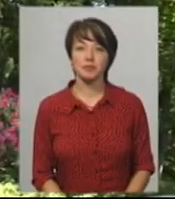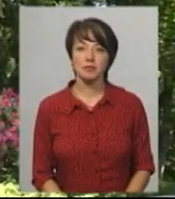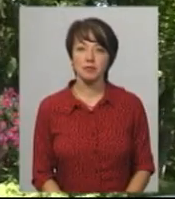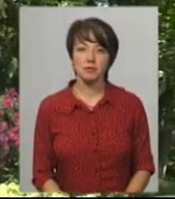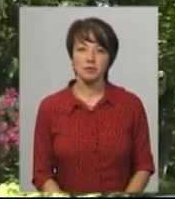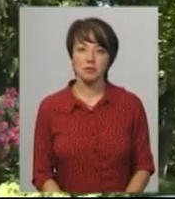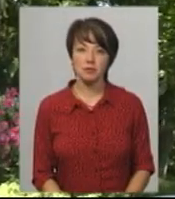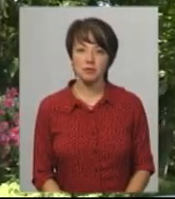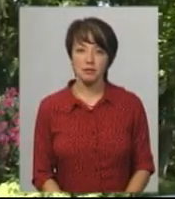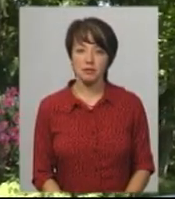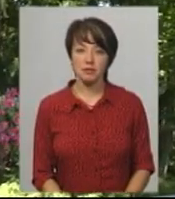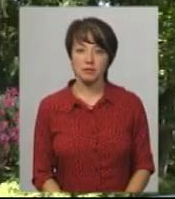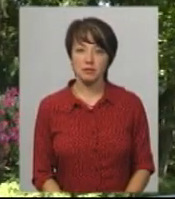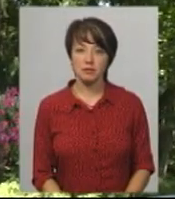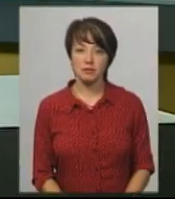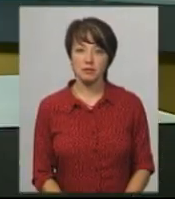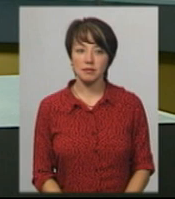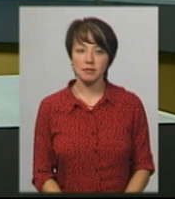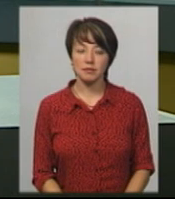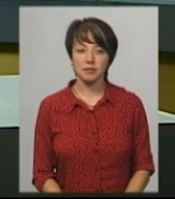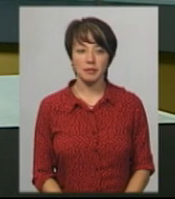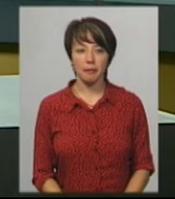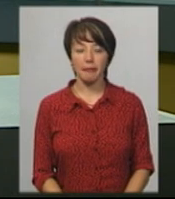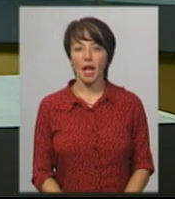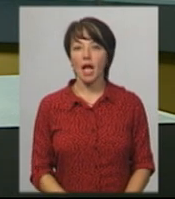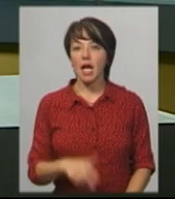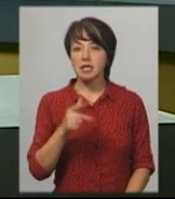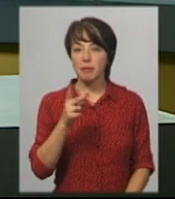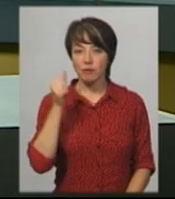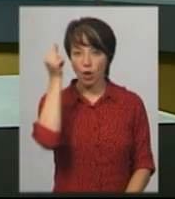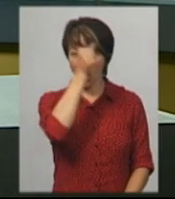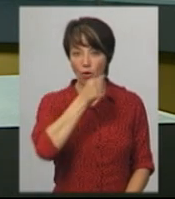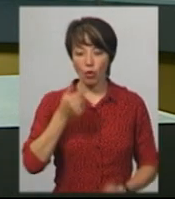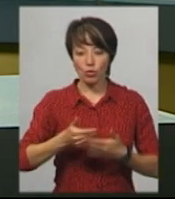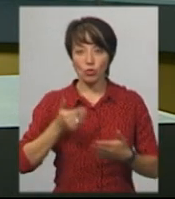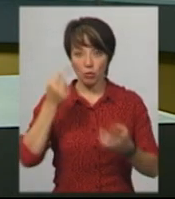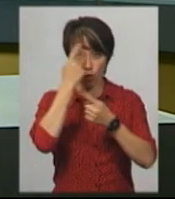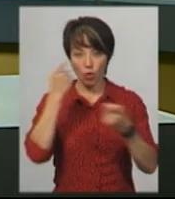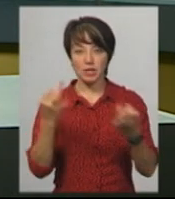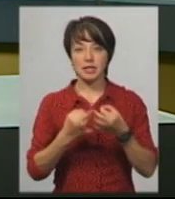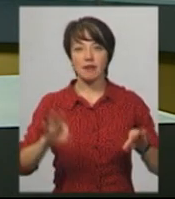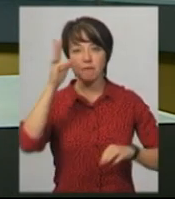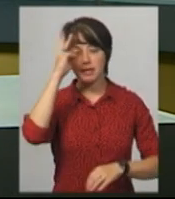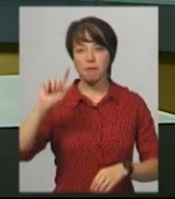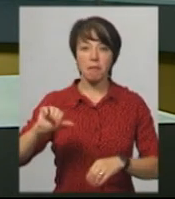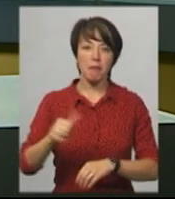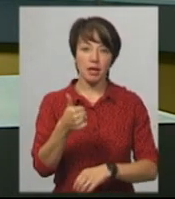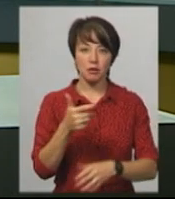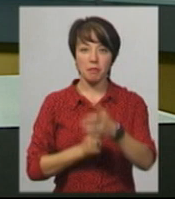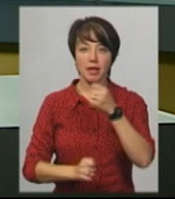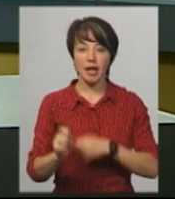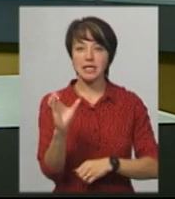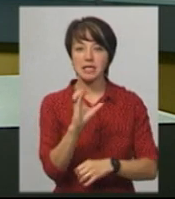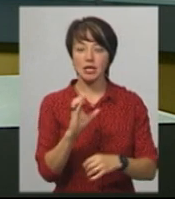на Суспільному. Хмельницький. За півтора року до проголошення незалежності в Хмельницькому вперше підняли синьо-жовтий